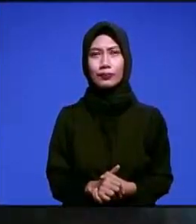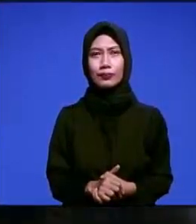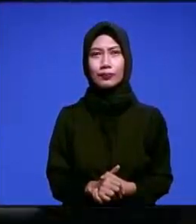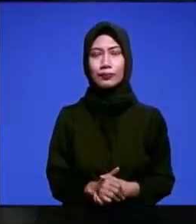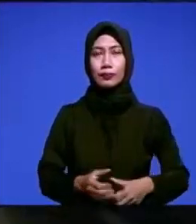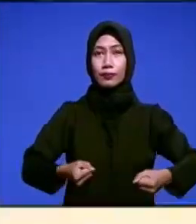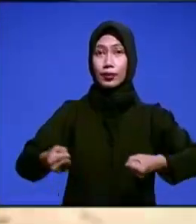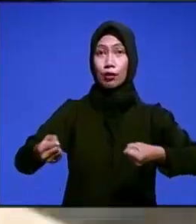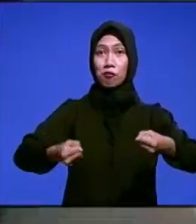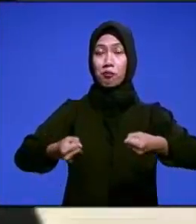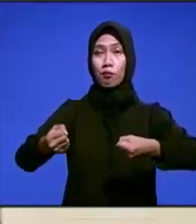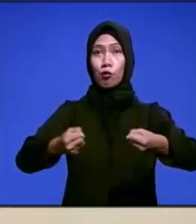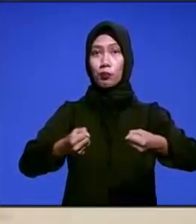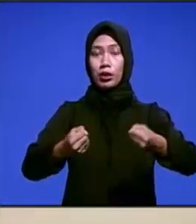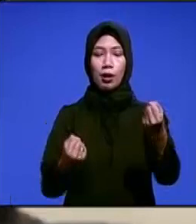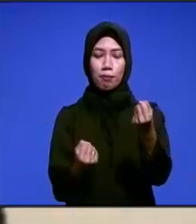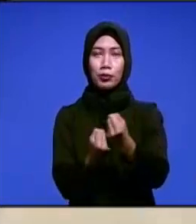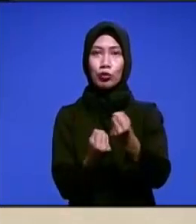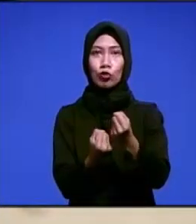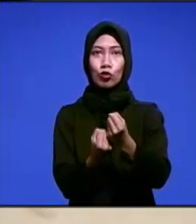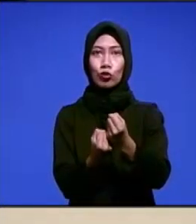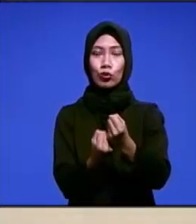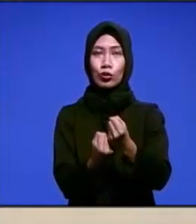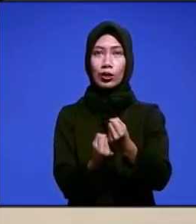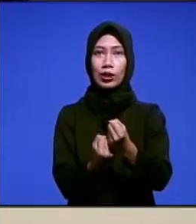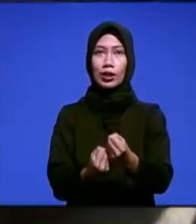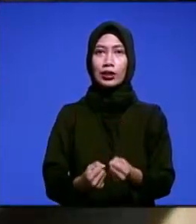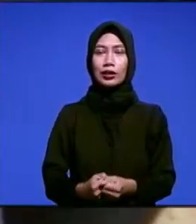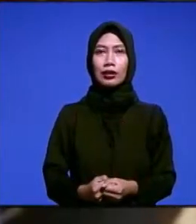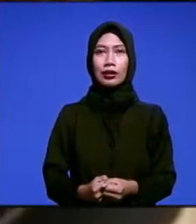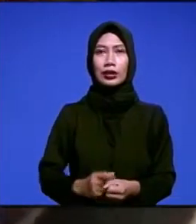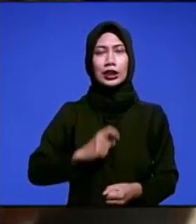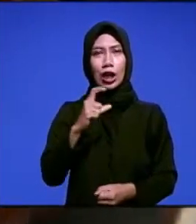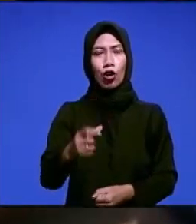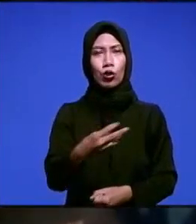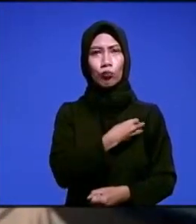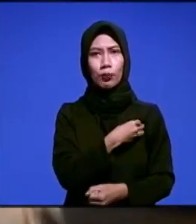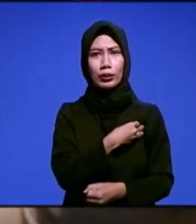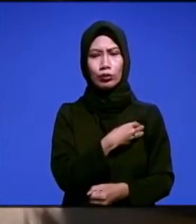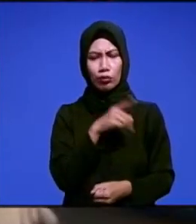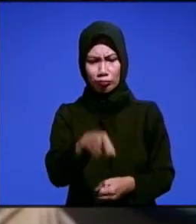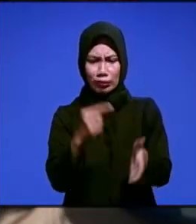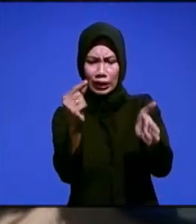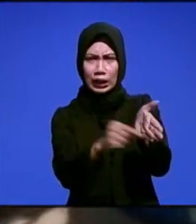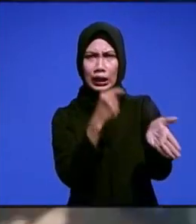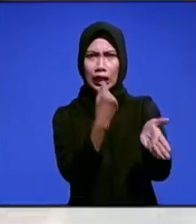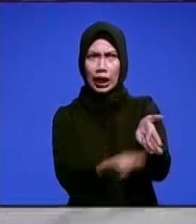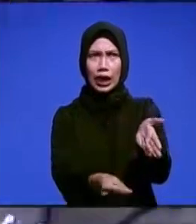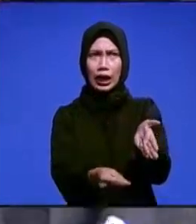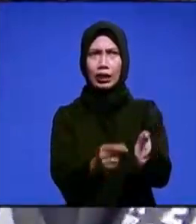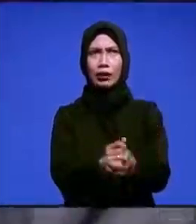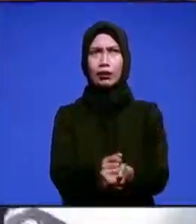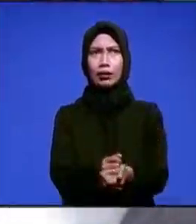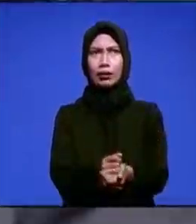Kendaraan pengantar paslon bupati dan wakil bupati saat mendaftar di KPUD ditangkap polisi dan dijatuhi sanksi tilang. Kendaraan ini sempat